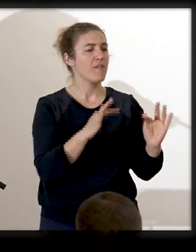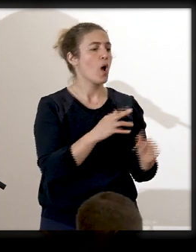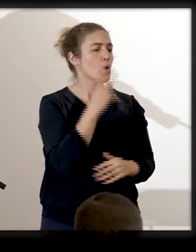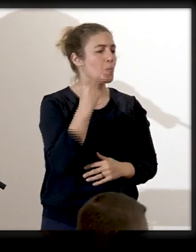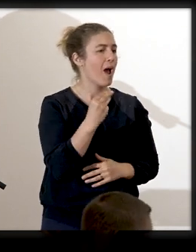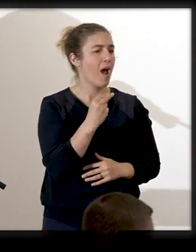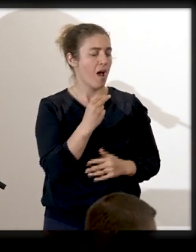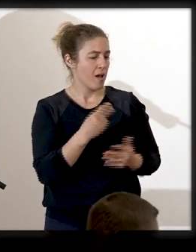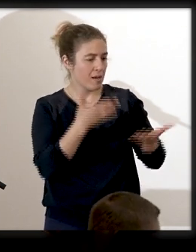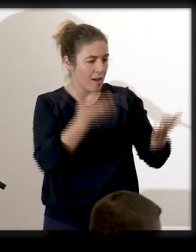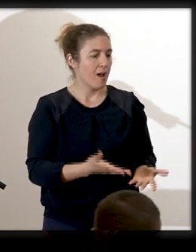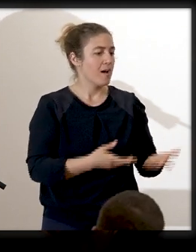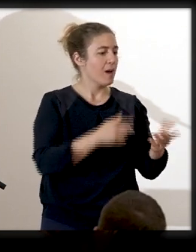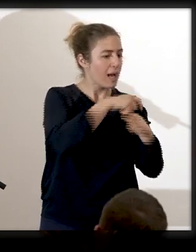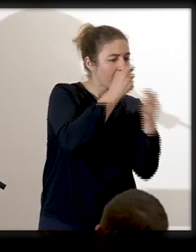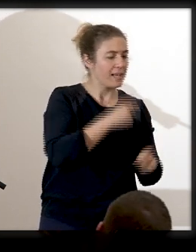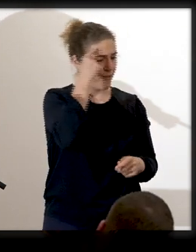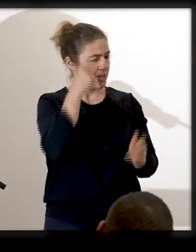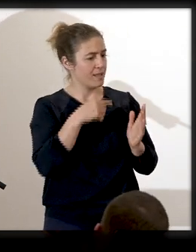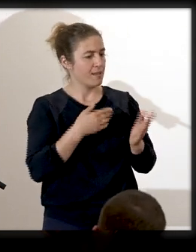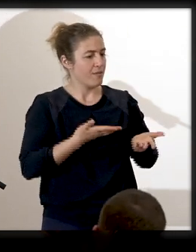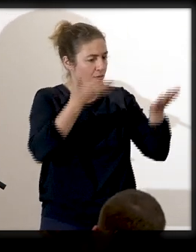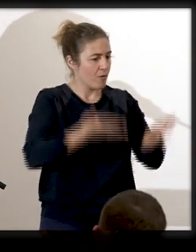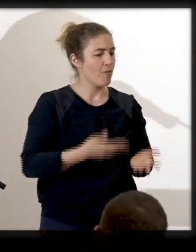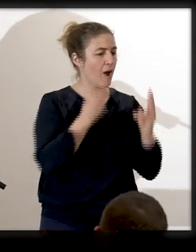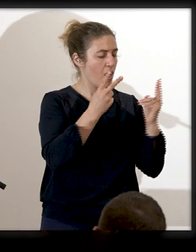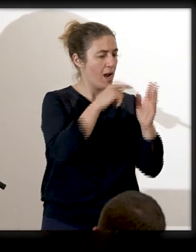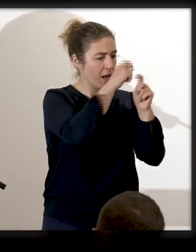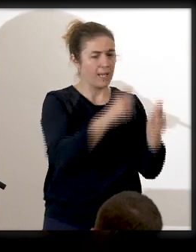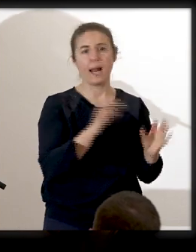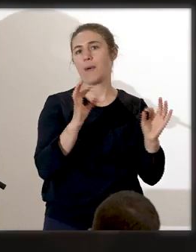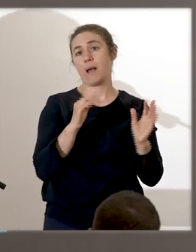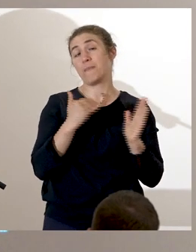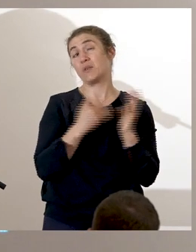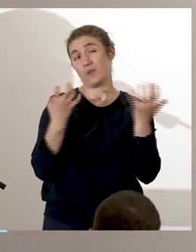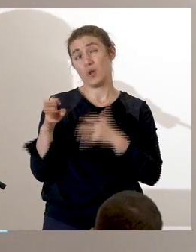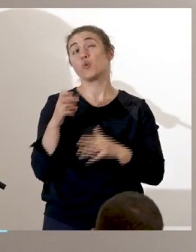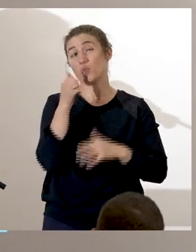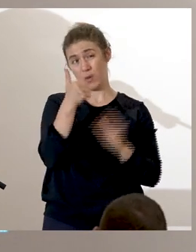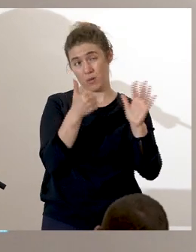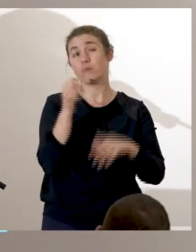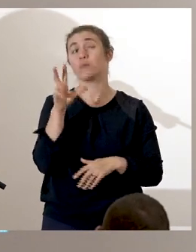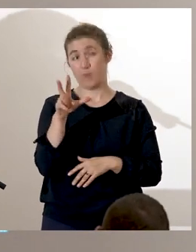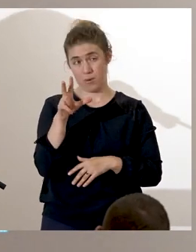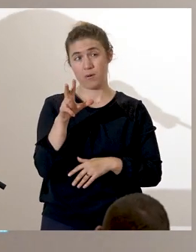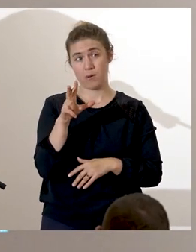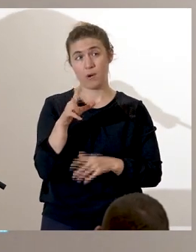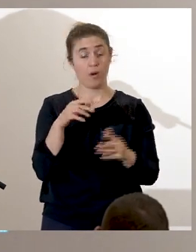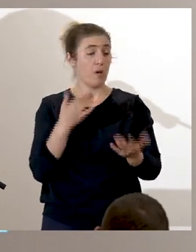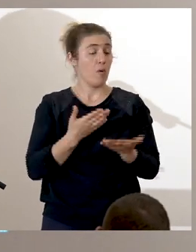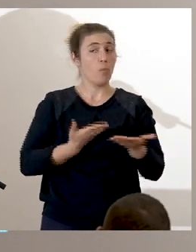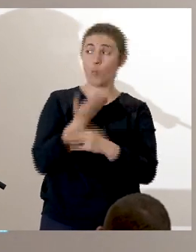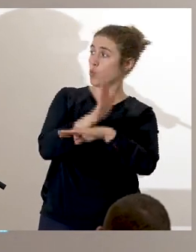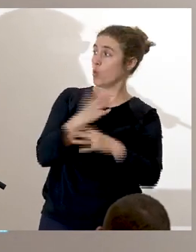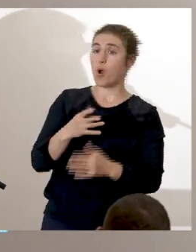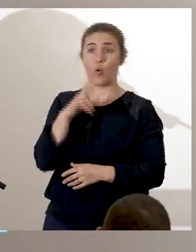humanité n'est respectée. Nous sommes en 1863. Elle témoigne du regard que portait l'homme blanc et par extension une